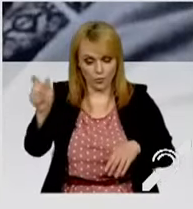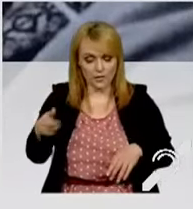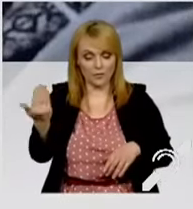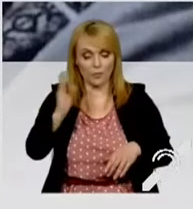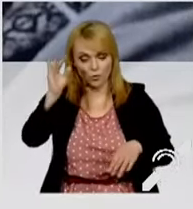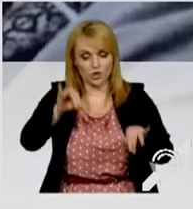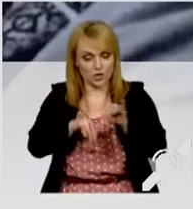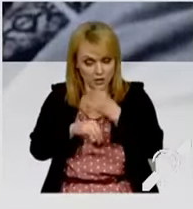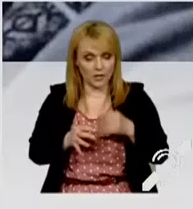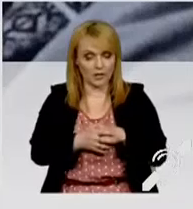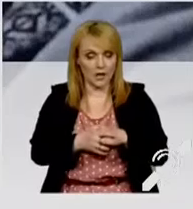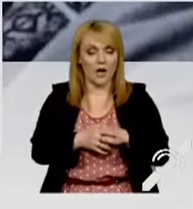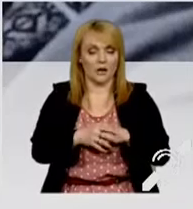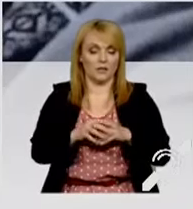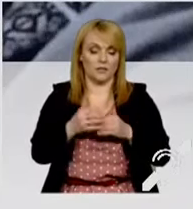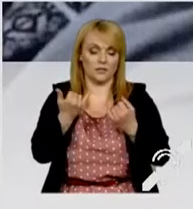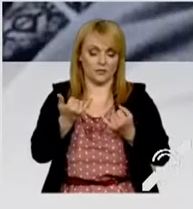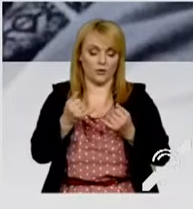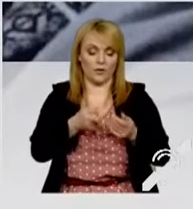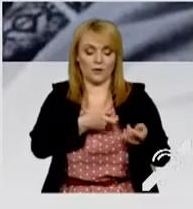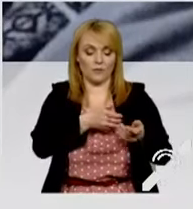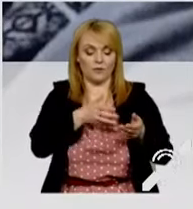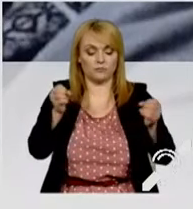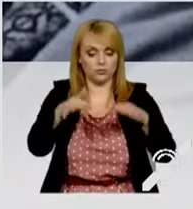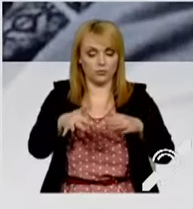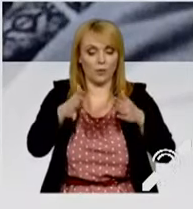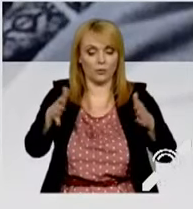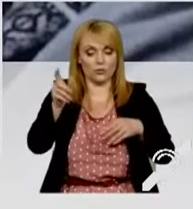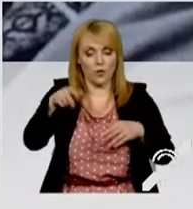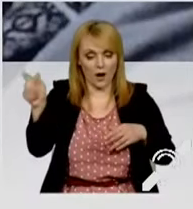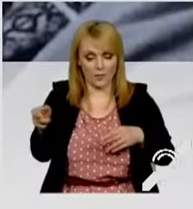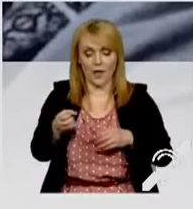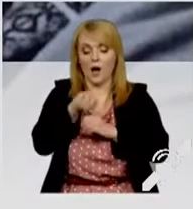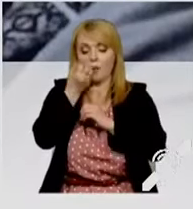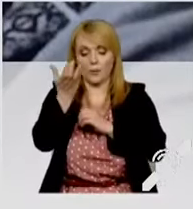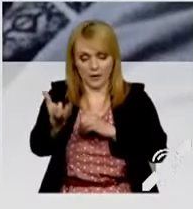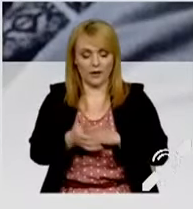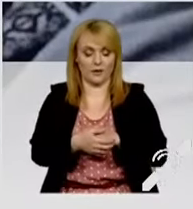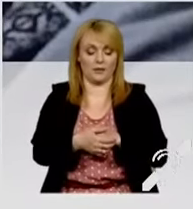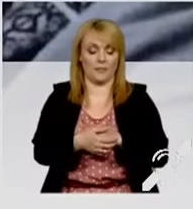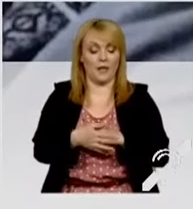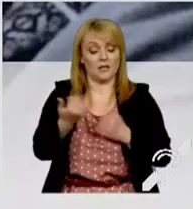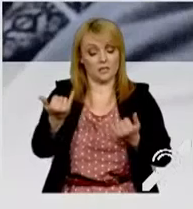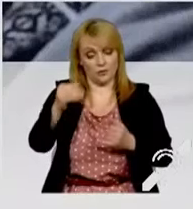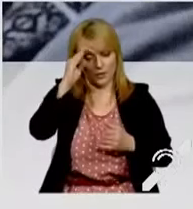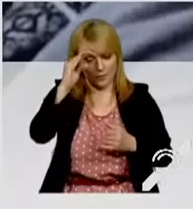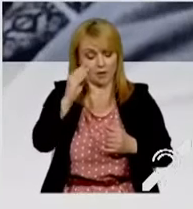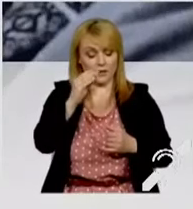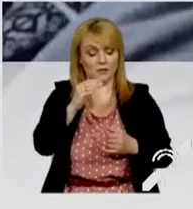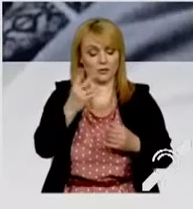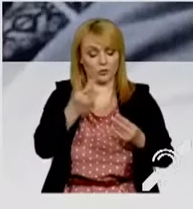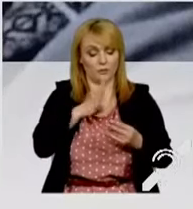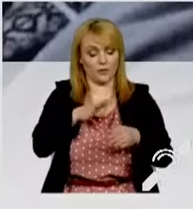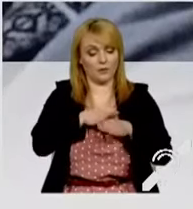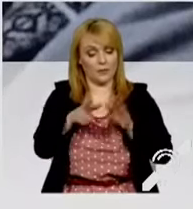adunat pentru a-i aduce un omagiu legendarului artist Ion Aldea Teodorovici, care ar fi împlinit astăzi 70 de ani.